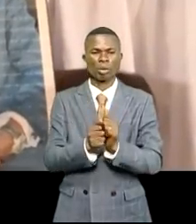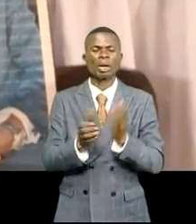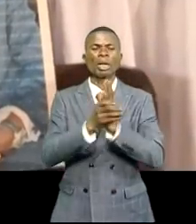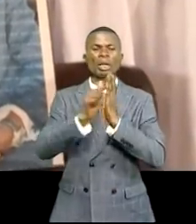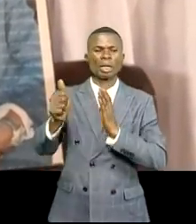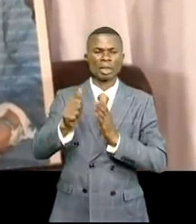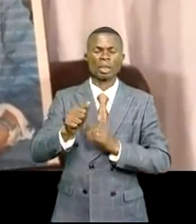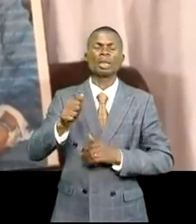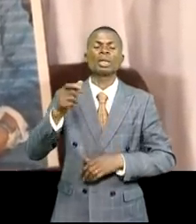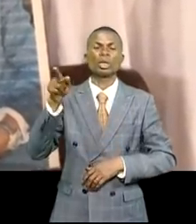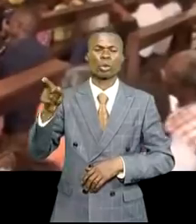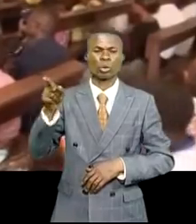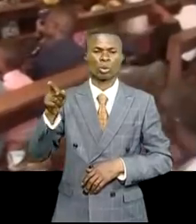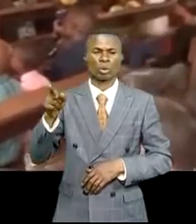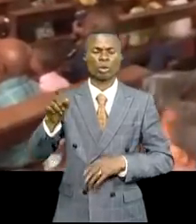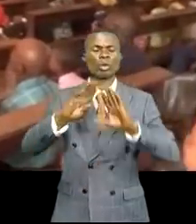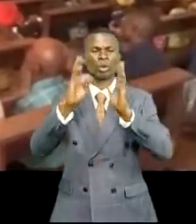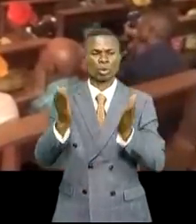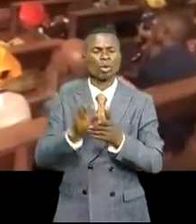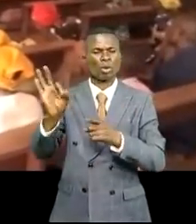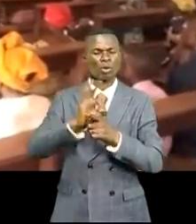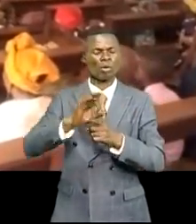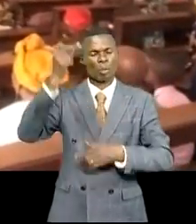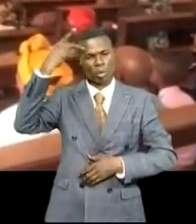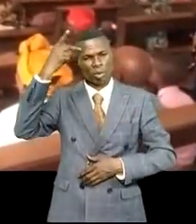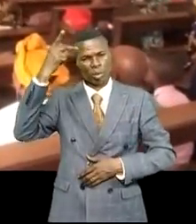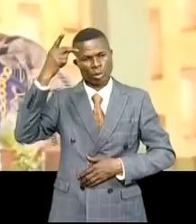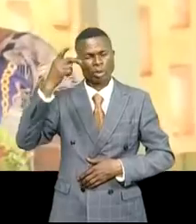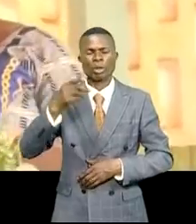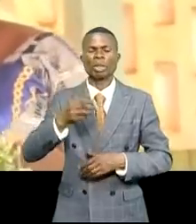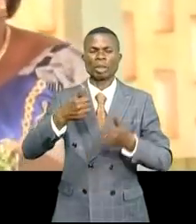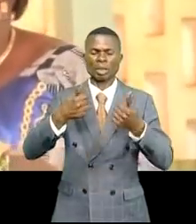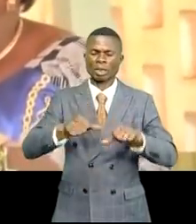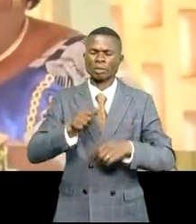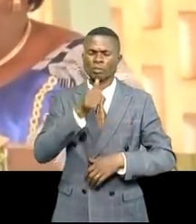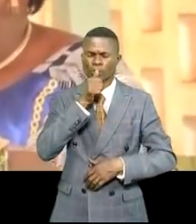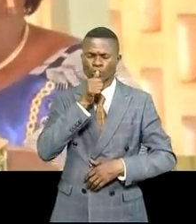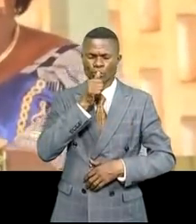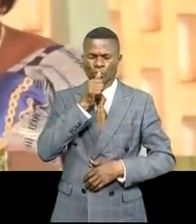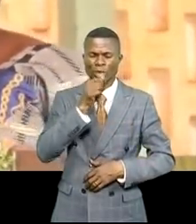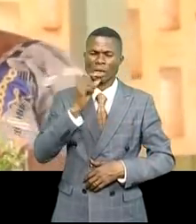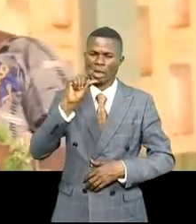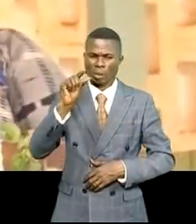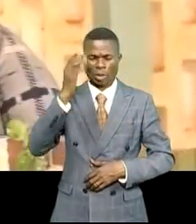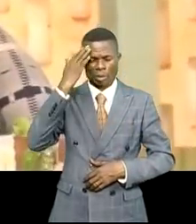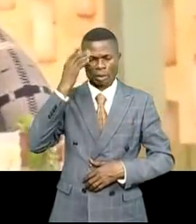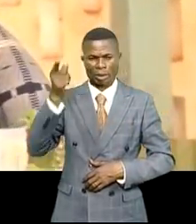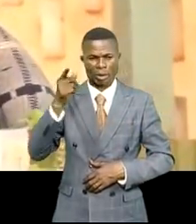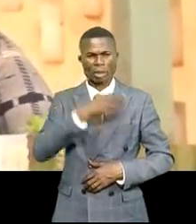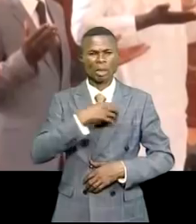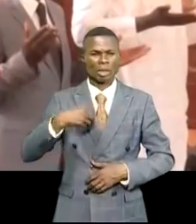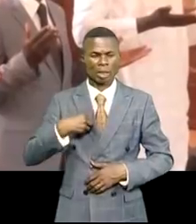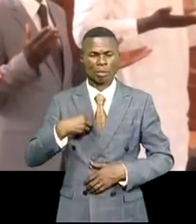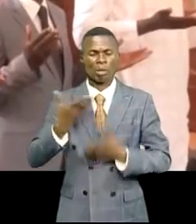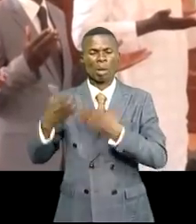du dernier, il serait coupable pour sa formation politique de garder un silence. Madame Godelive Mambabou en pense qu'il est parti si